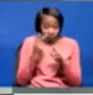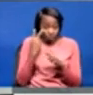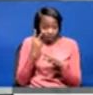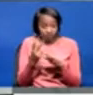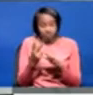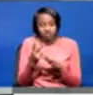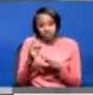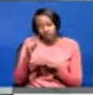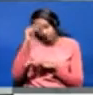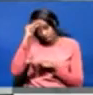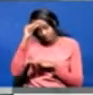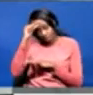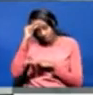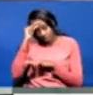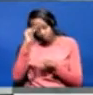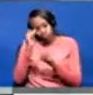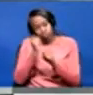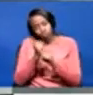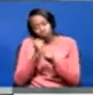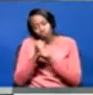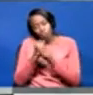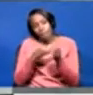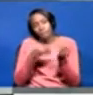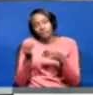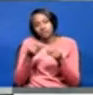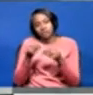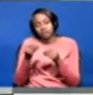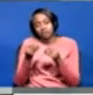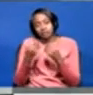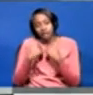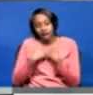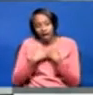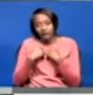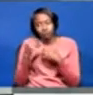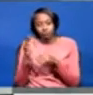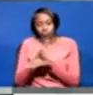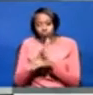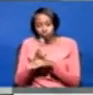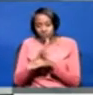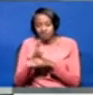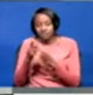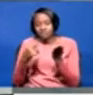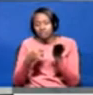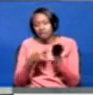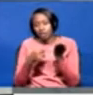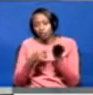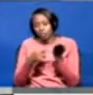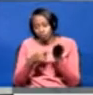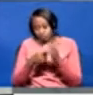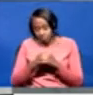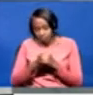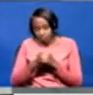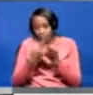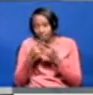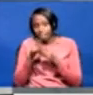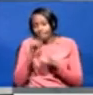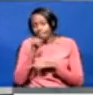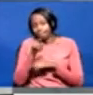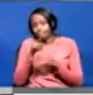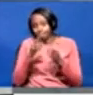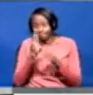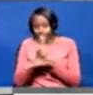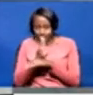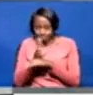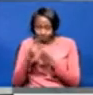serikali inafanya shughuli zake, pia teknolojia imetumika kabisa. Sasa kutumia teknolojia